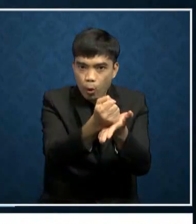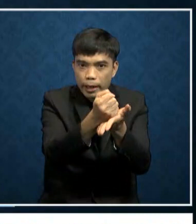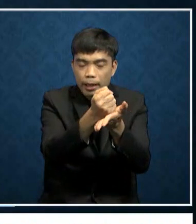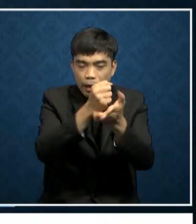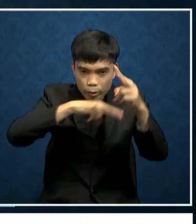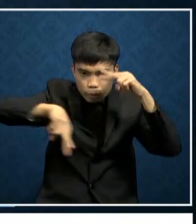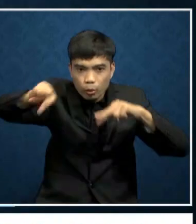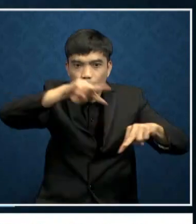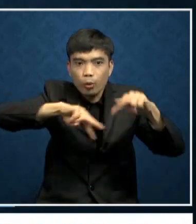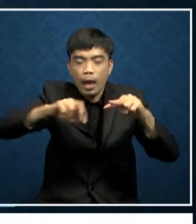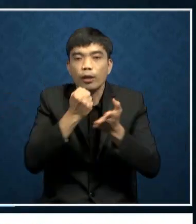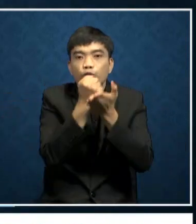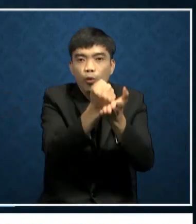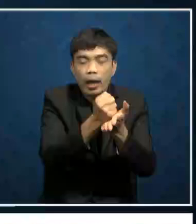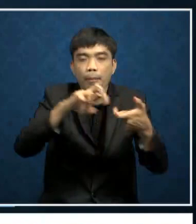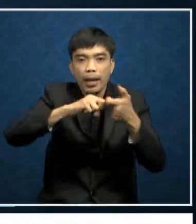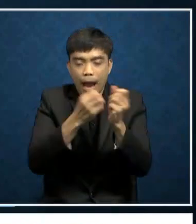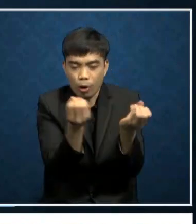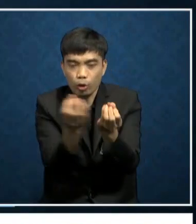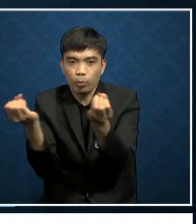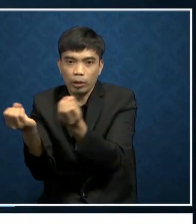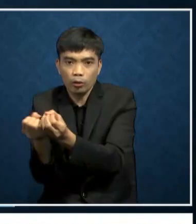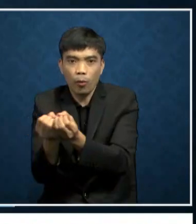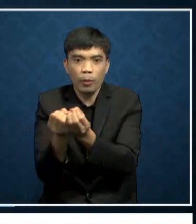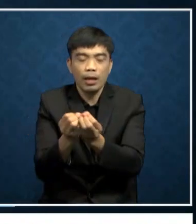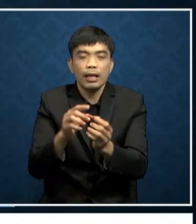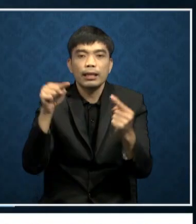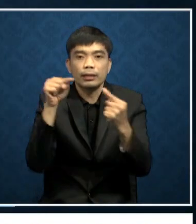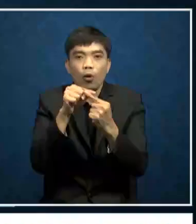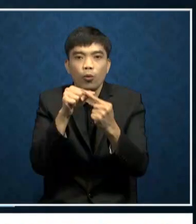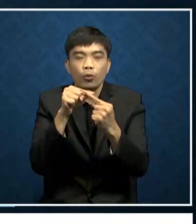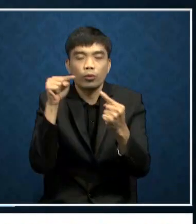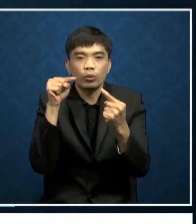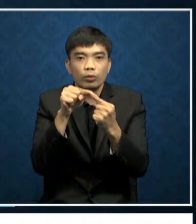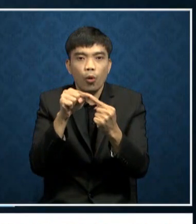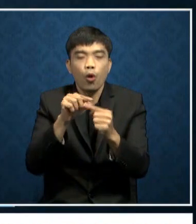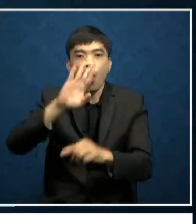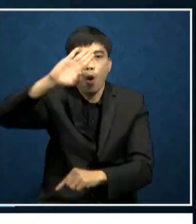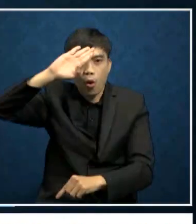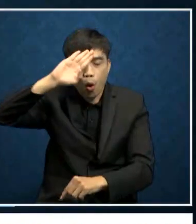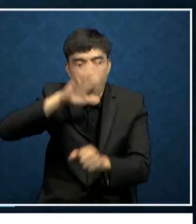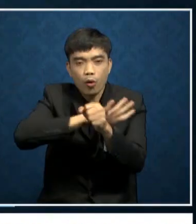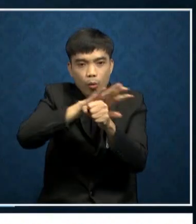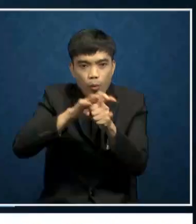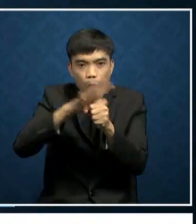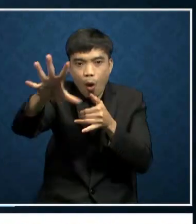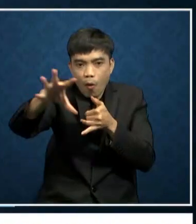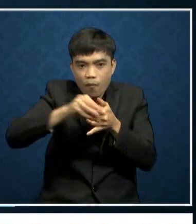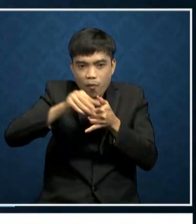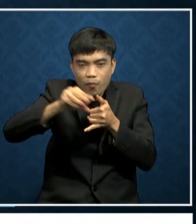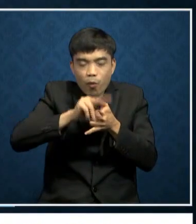กระทบให้กับประชาชนผู้ใช้พลังงานในสถานการณ์การระบาดของโรคติดเชื้อไวรัสโรน่า